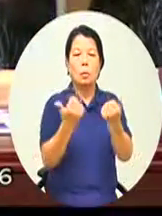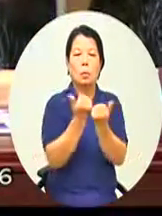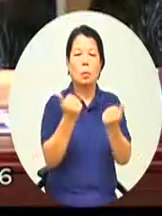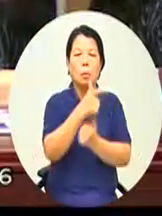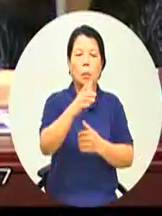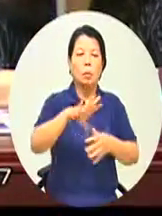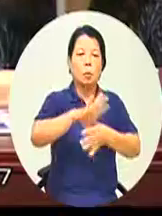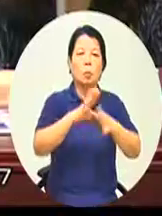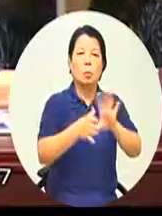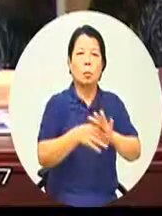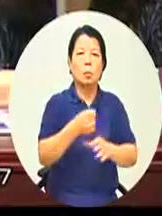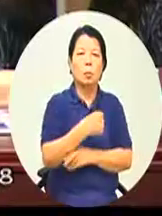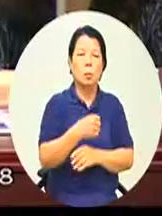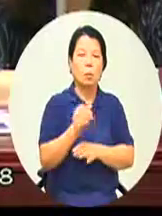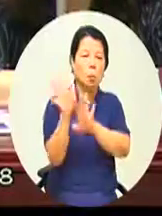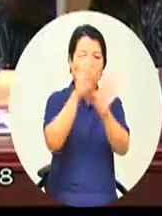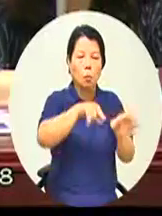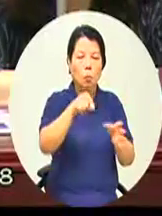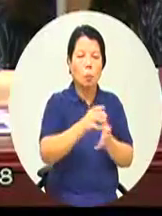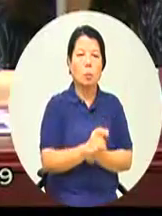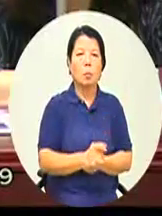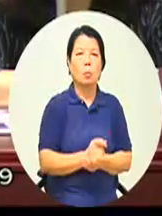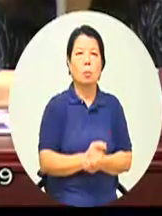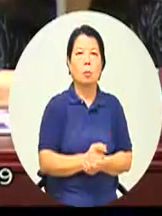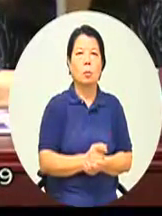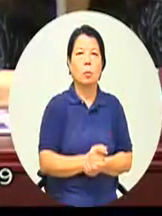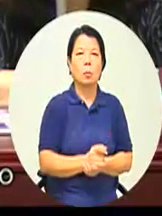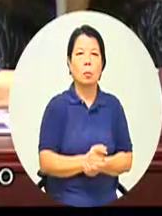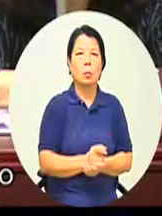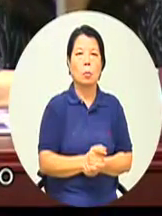那乐群村它有